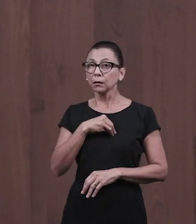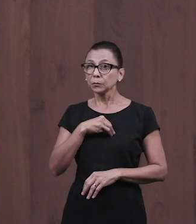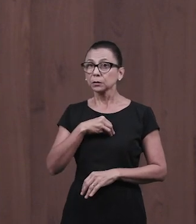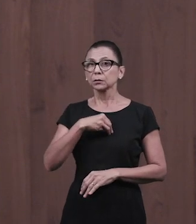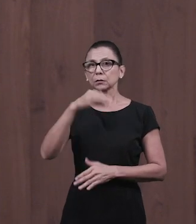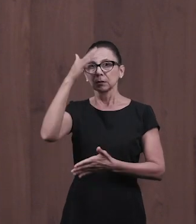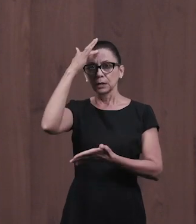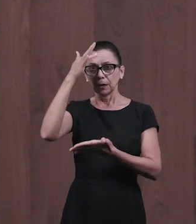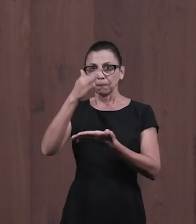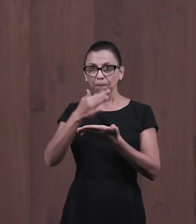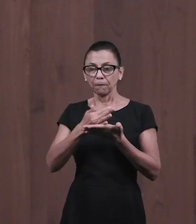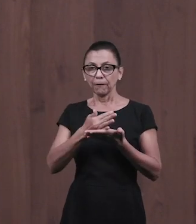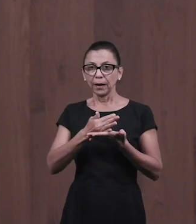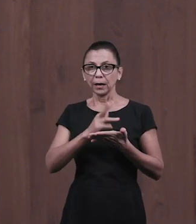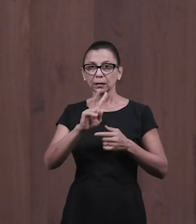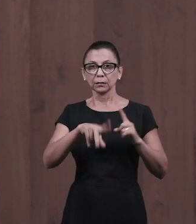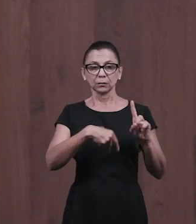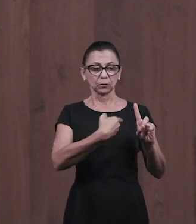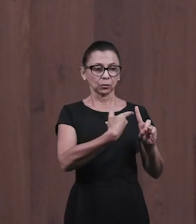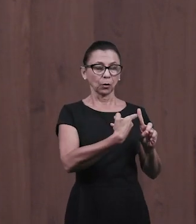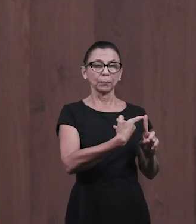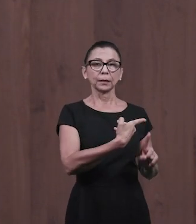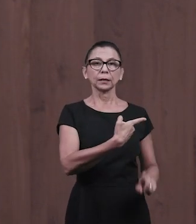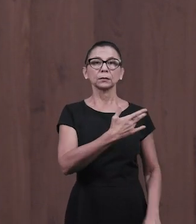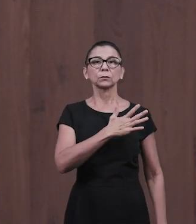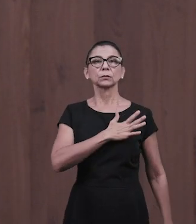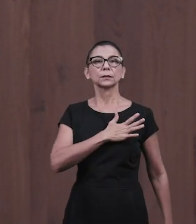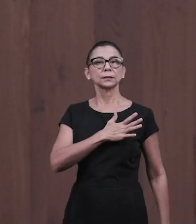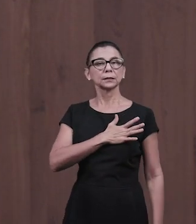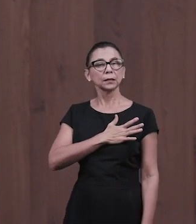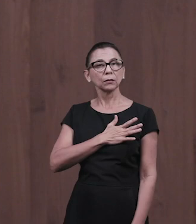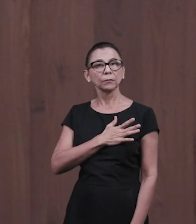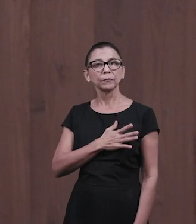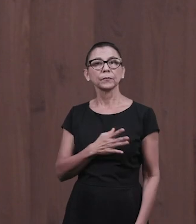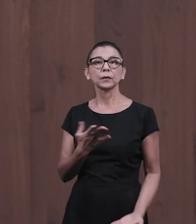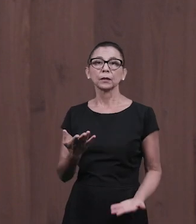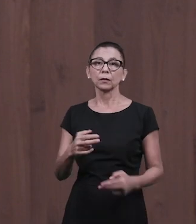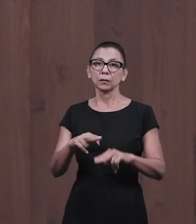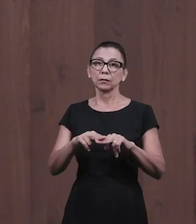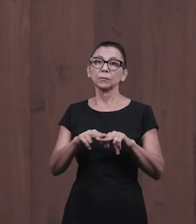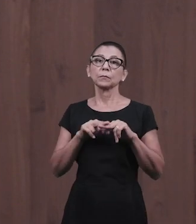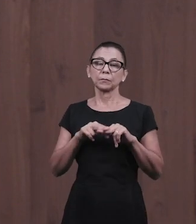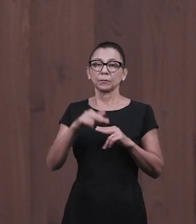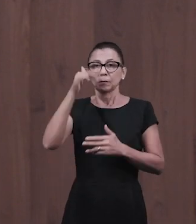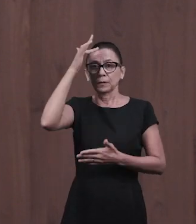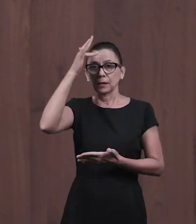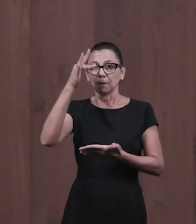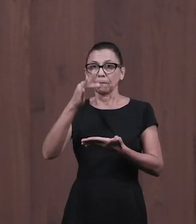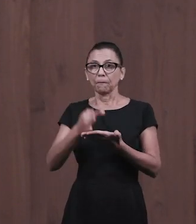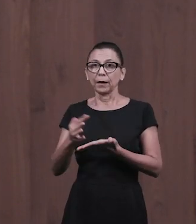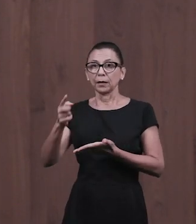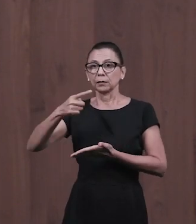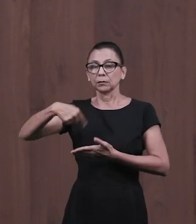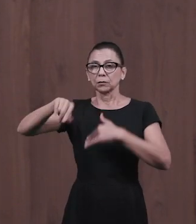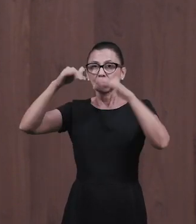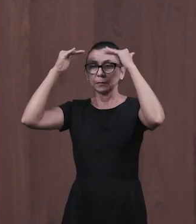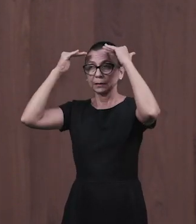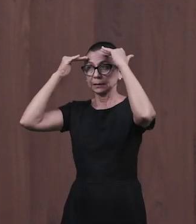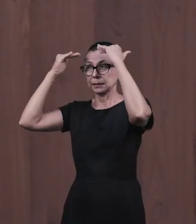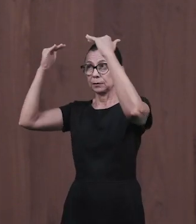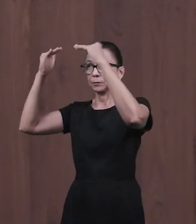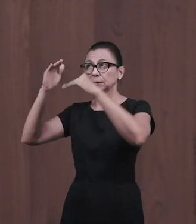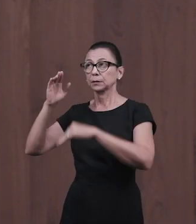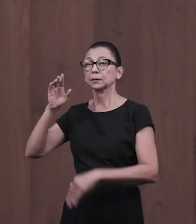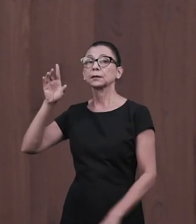La foi qui nous amène à faire toute la volonté de Dieu. Josué, il avait un cœur rempli de foi.